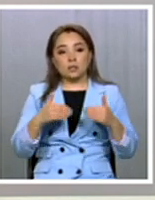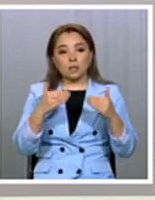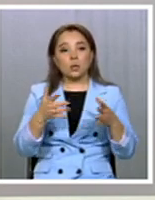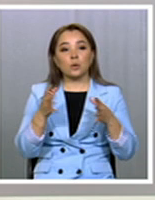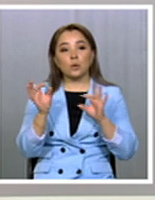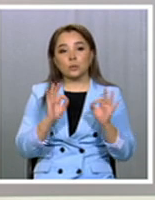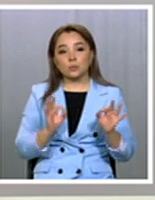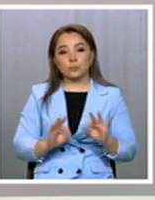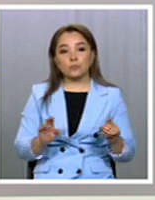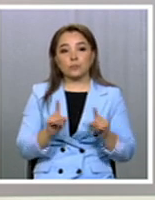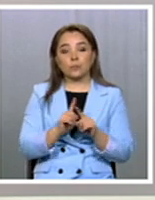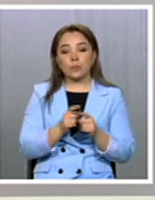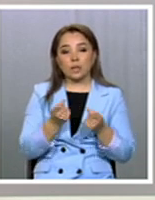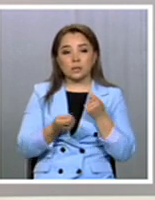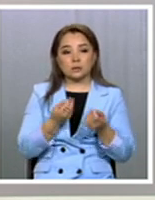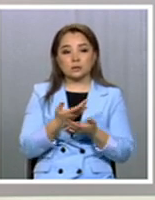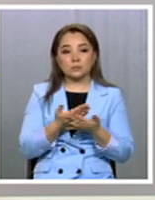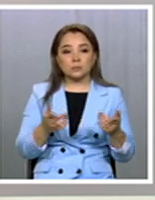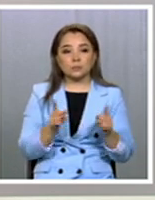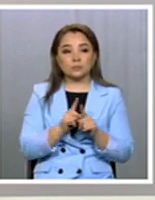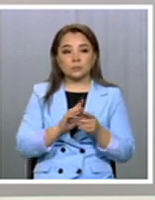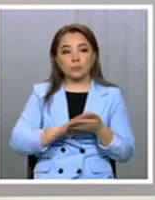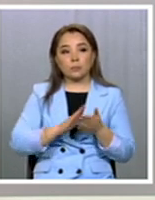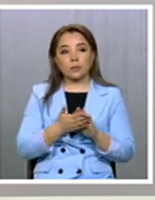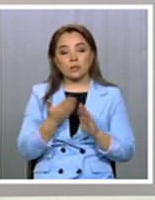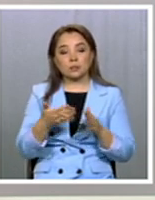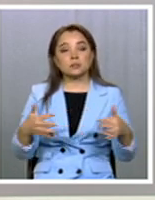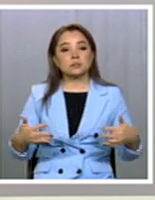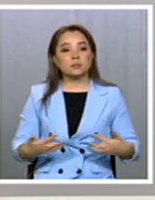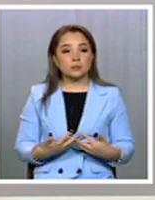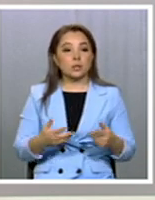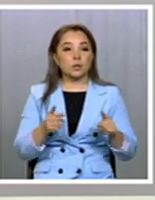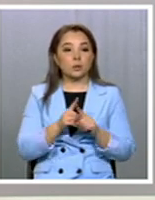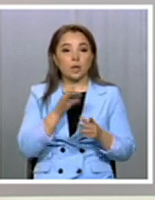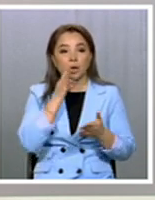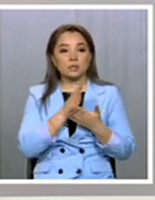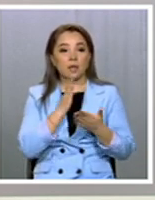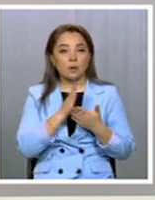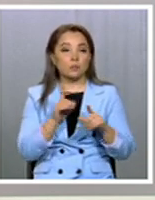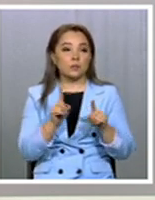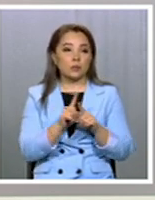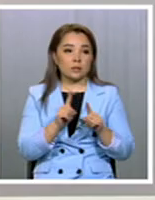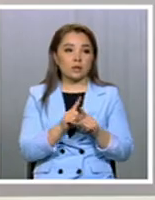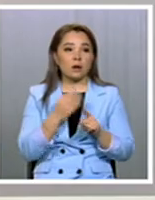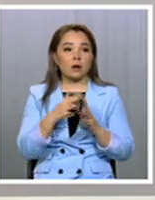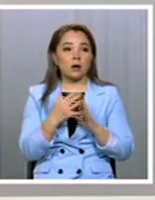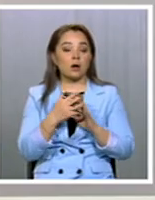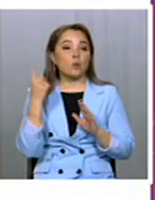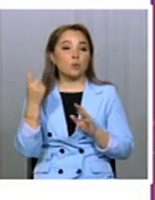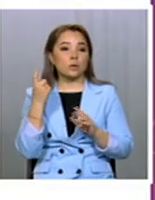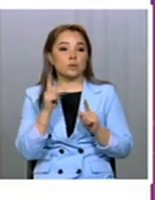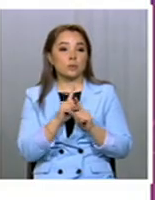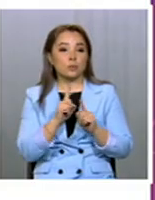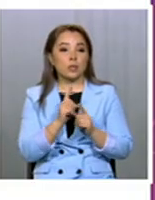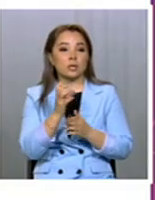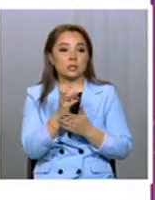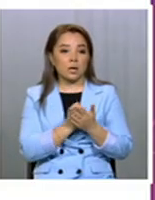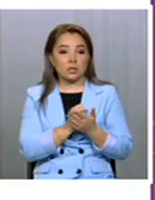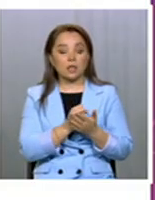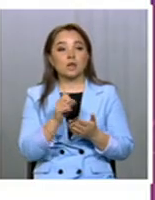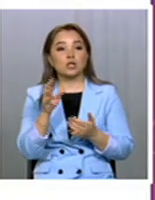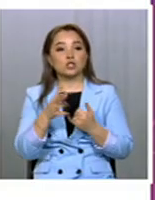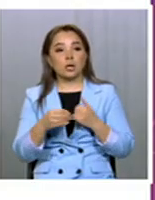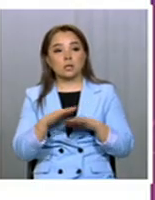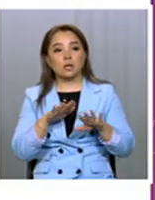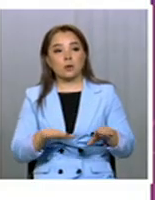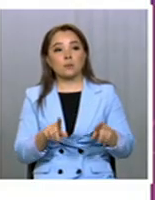дақылдардың қысқы жайы, үсікке шалдығы ықтималдығы жататын болса, сонымен қатар ауыл шаруашылық өндірісінің ресурстарына жерді